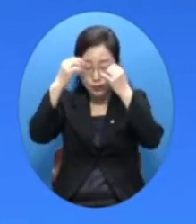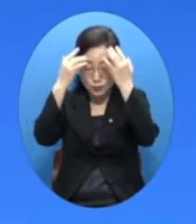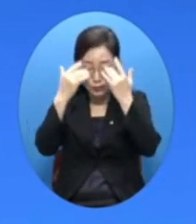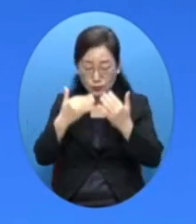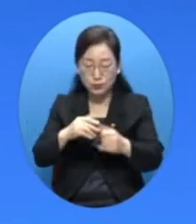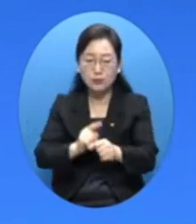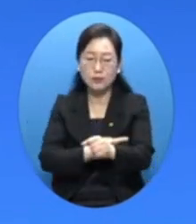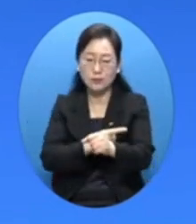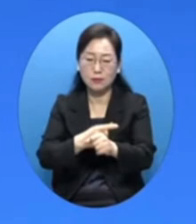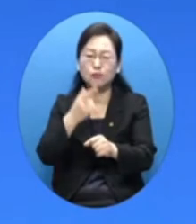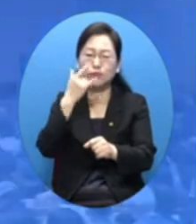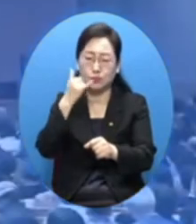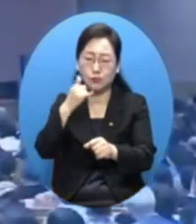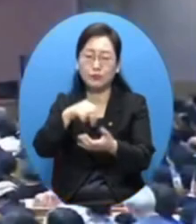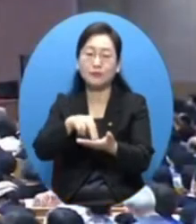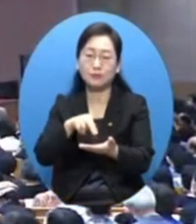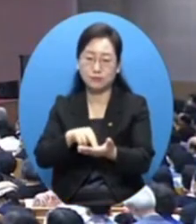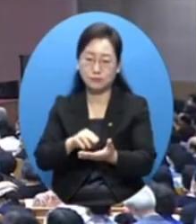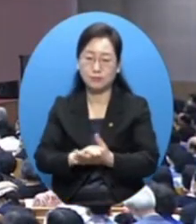부모의 마음입니다.